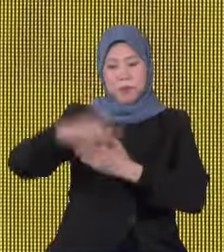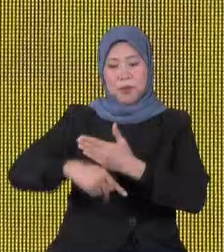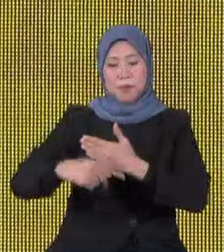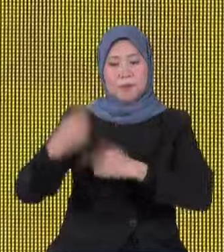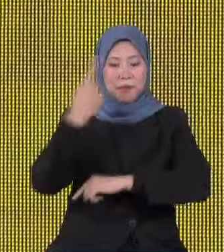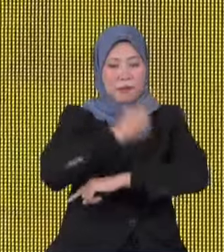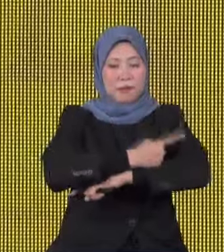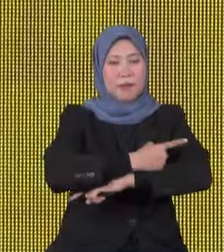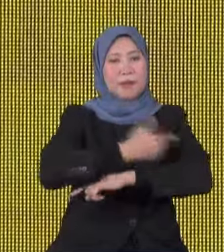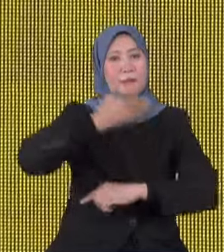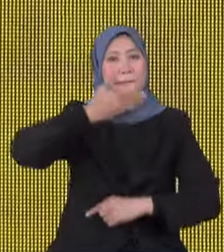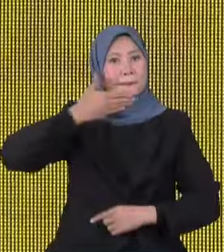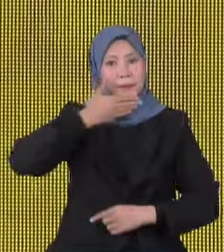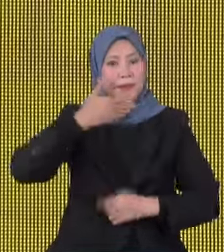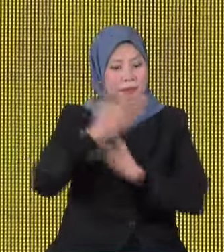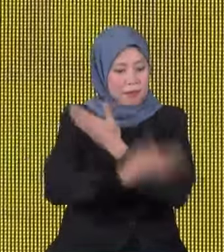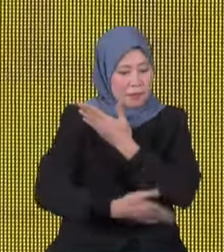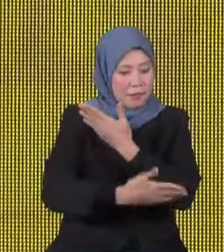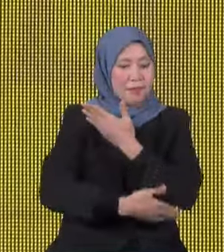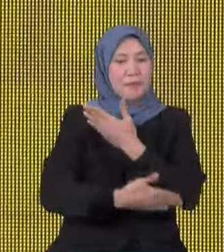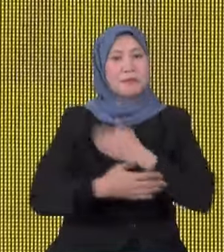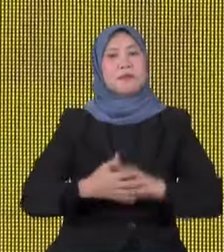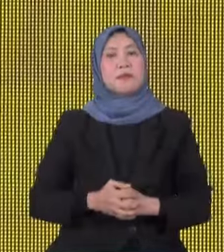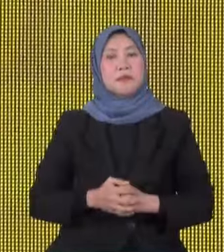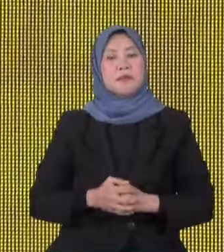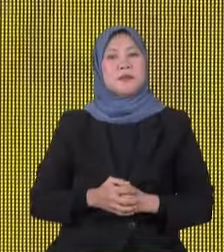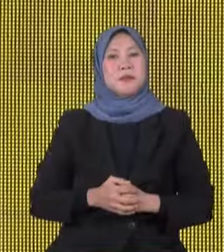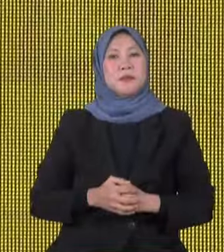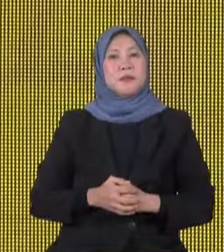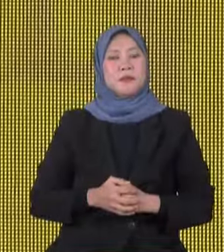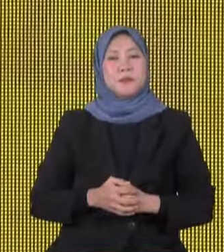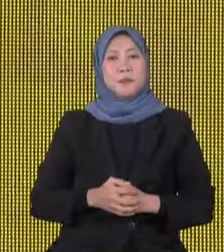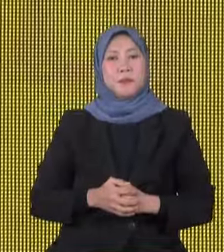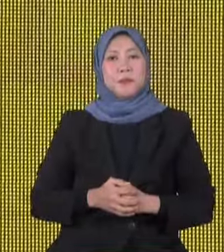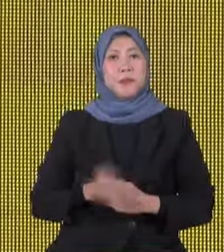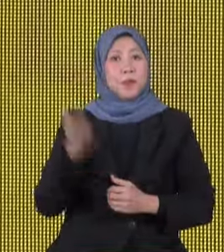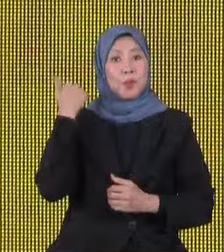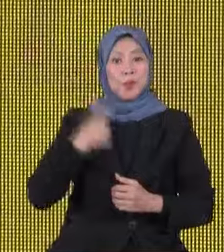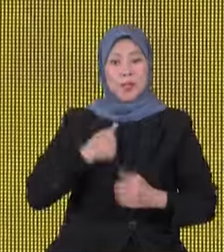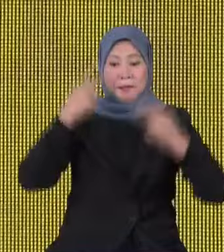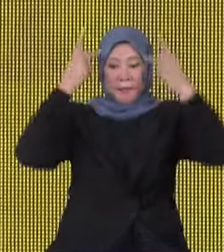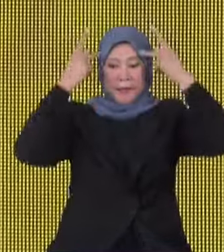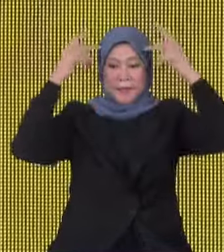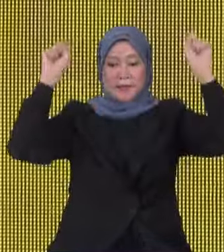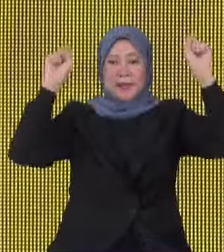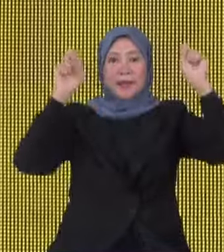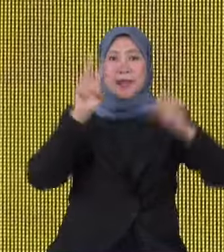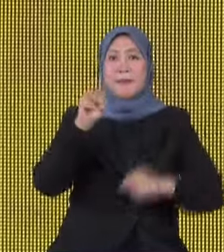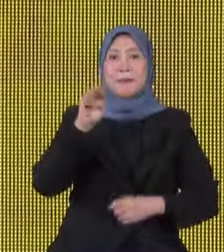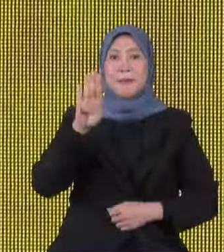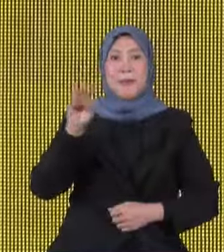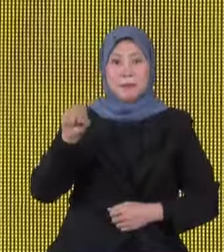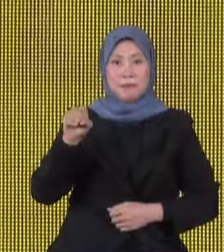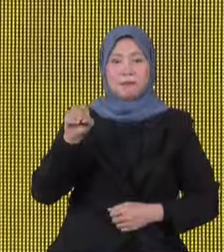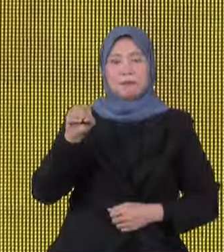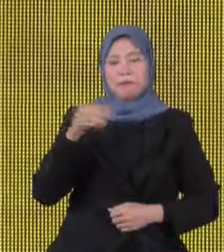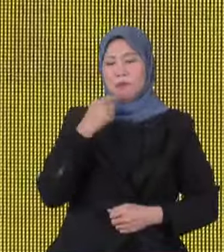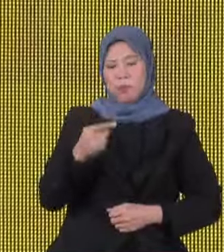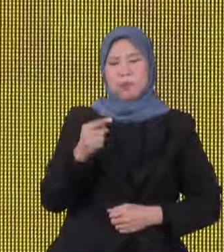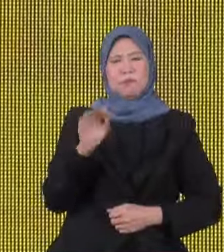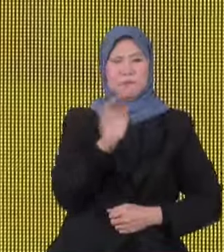Negara. Dan ada sejarahnya, kerana semasa saya Presiden Mahli Belia Malaysia, kami desak